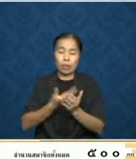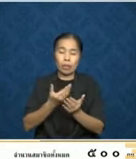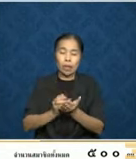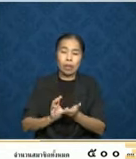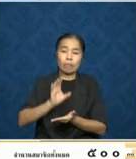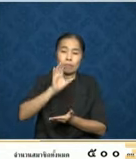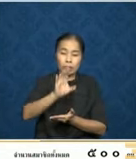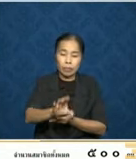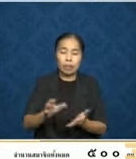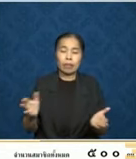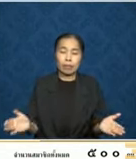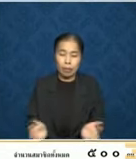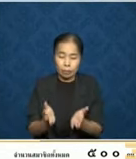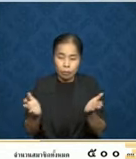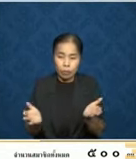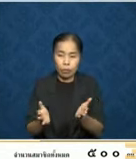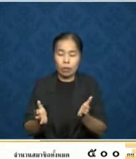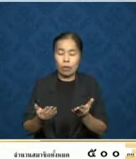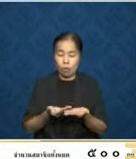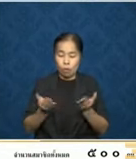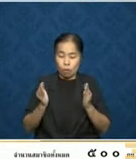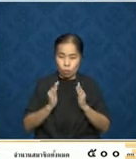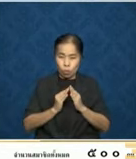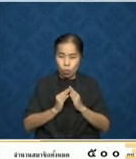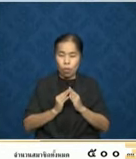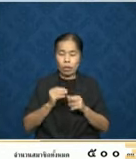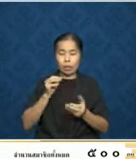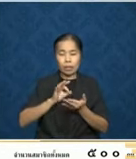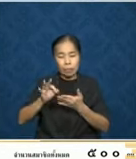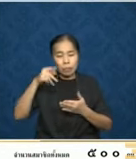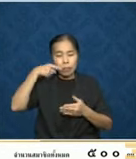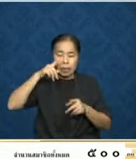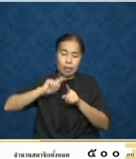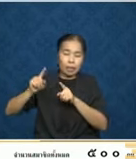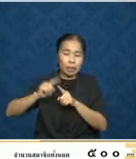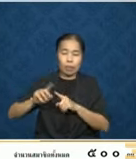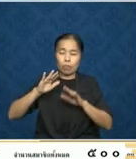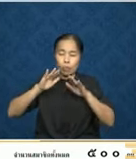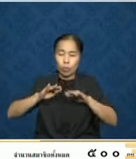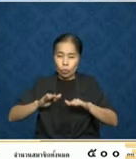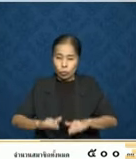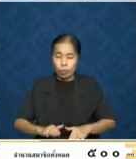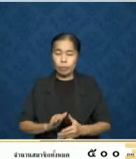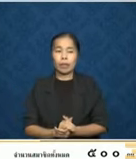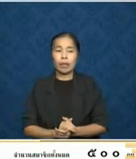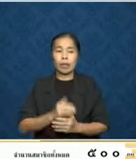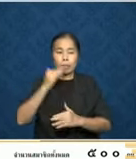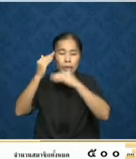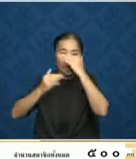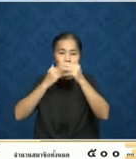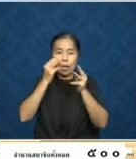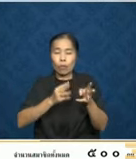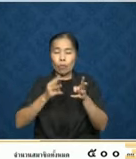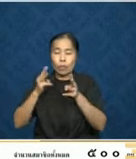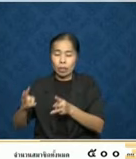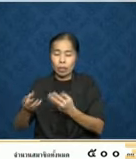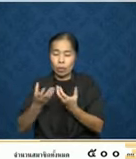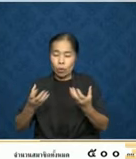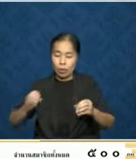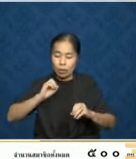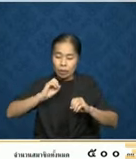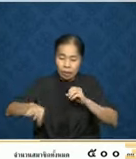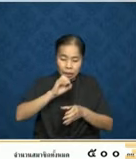งใจในการลดปริมาณขยะในครัวเรือนและชุมชนท้องถิ่นทั่วประเทศครับรวมทั้งพัฒนากลไกการคัดแยกกำจัดขยะ